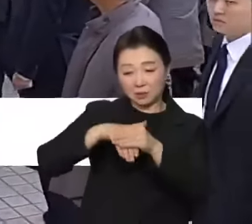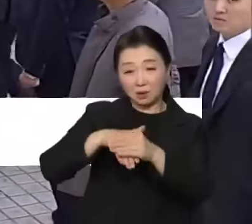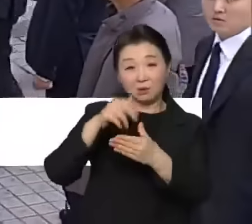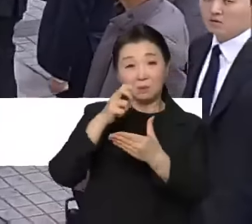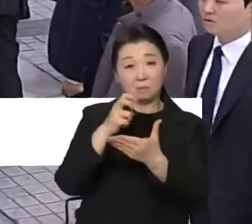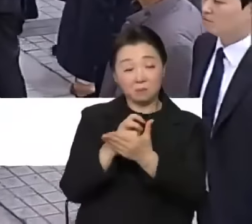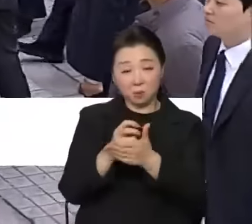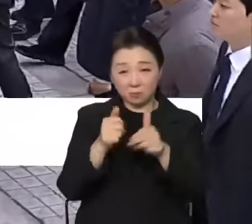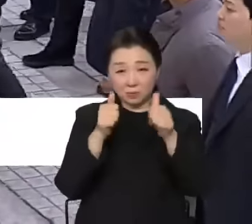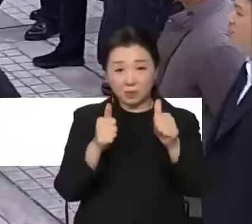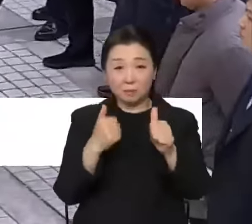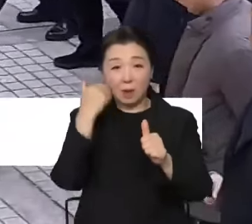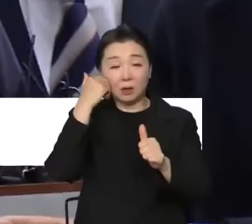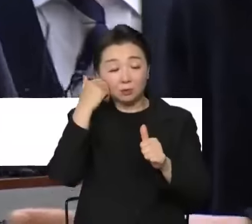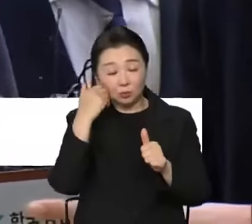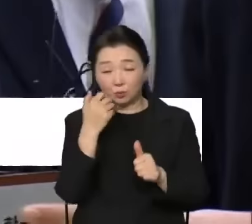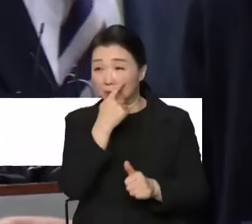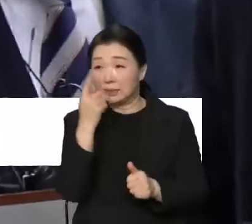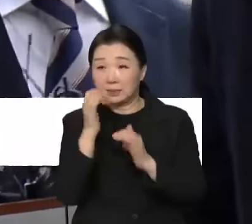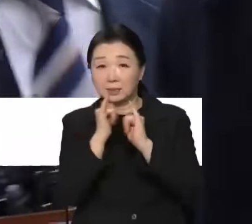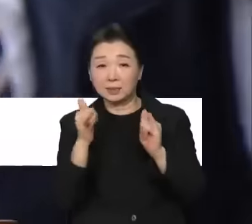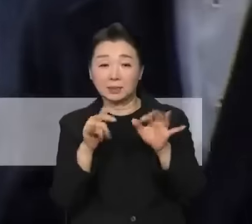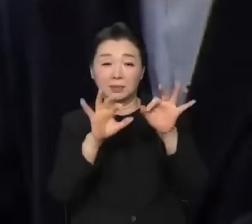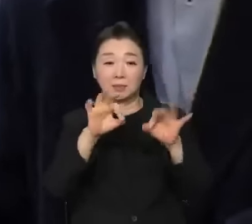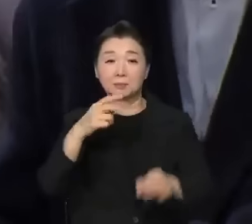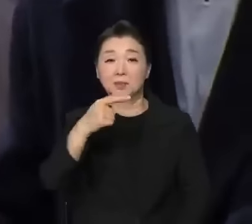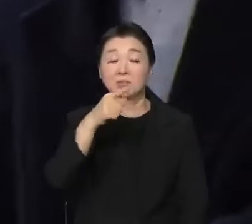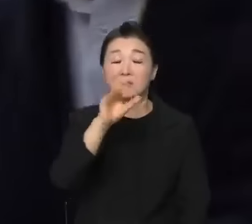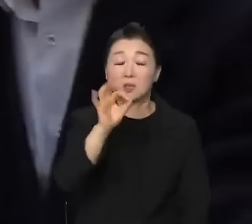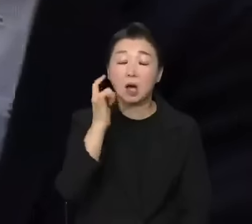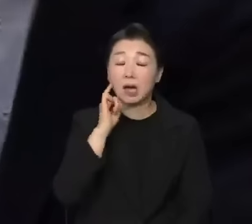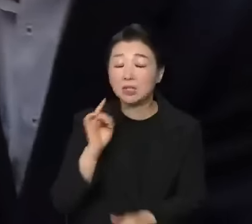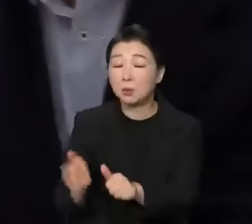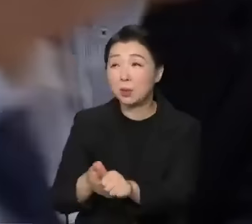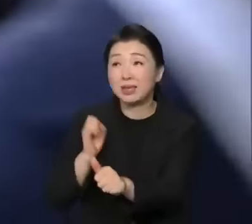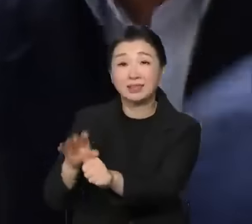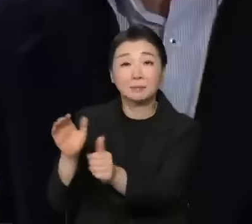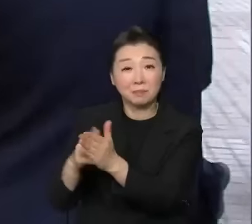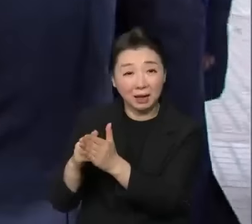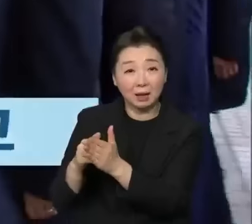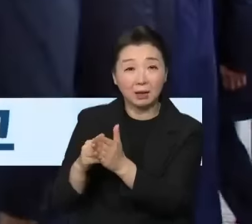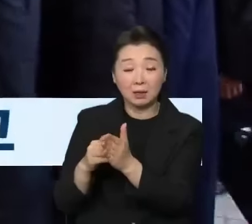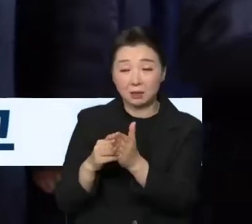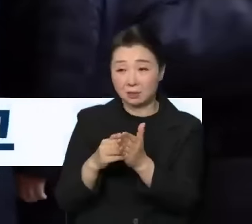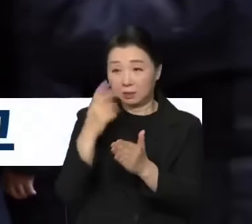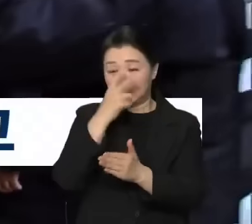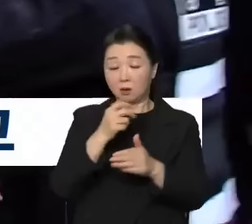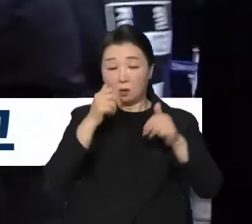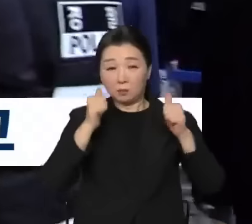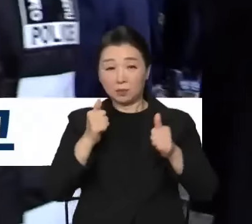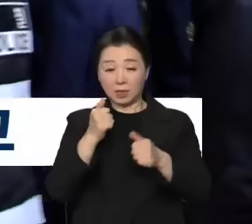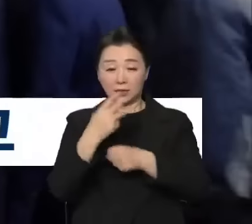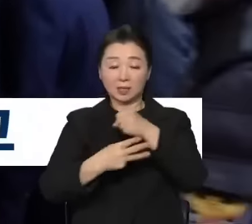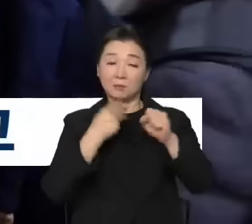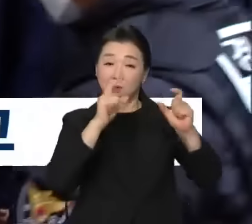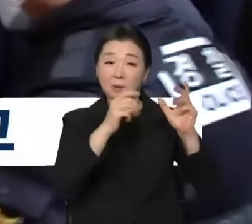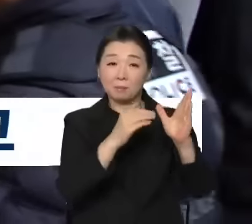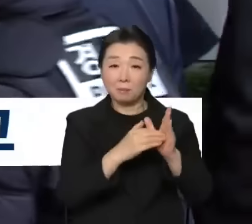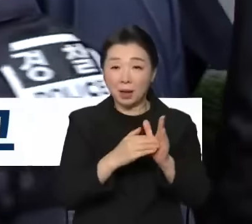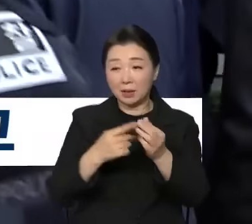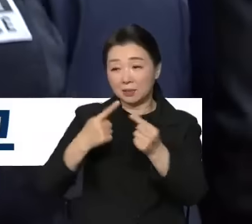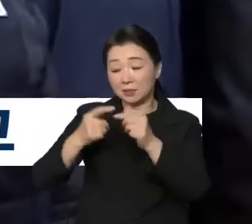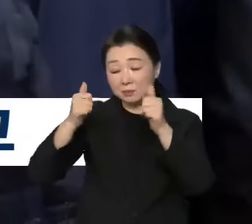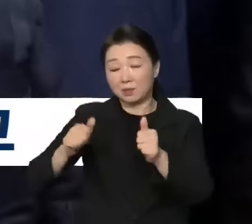증인인 김진성 씨에게 위증하도록 시켰다는 혐의입니다. 검찰은 징역 3년을 구형했지만 1심 재판부는